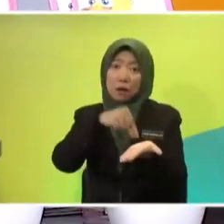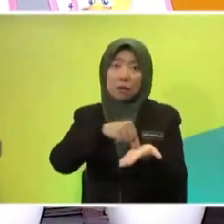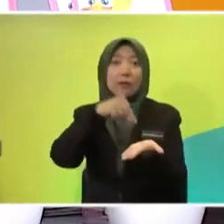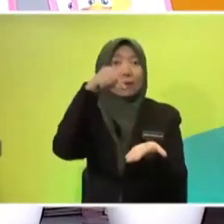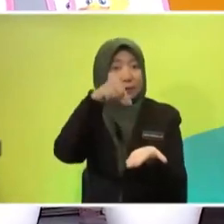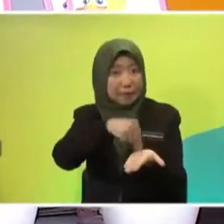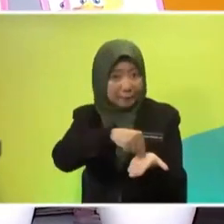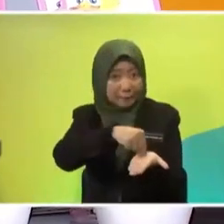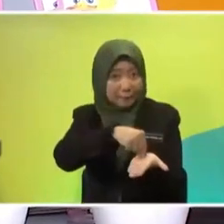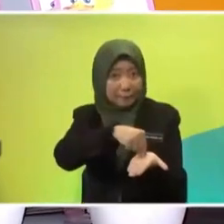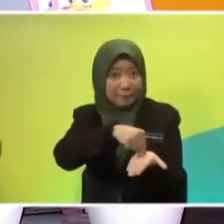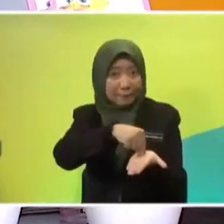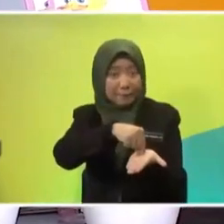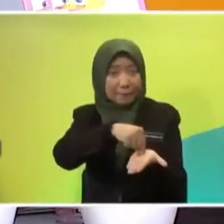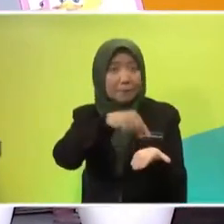Ayam.